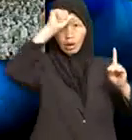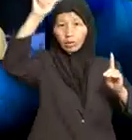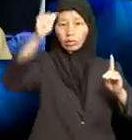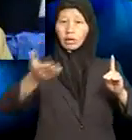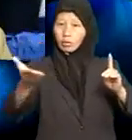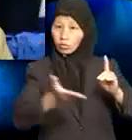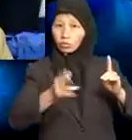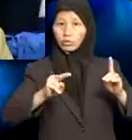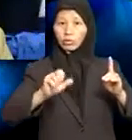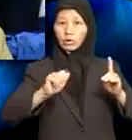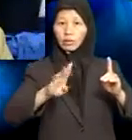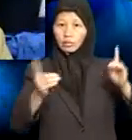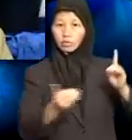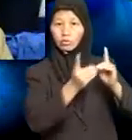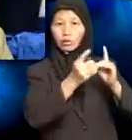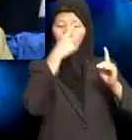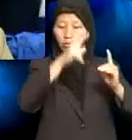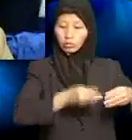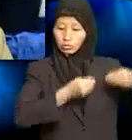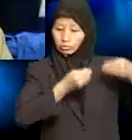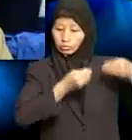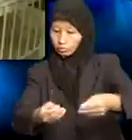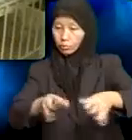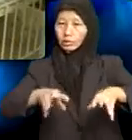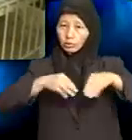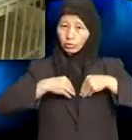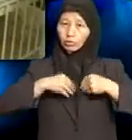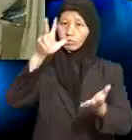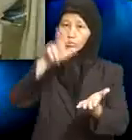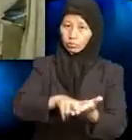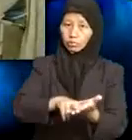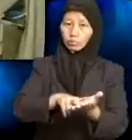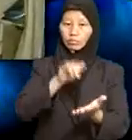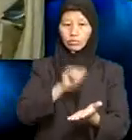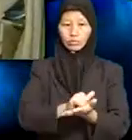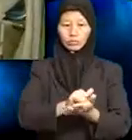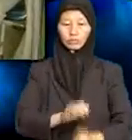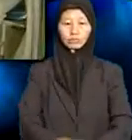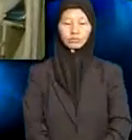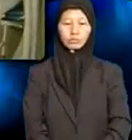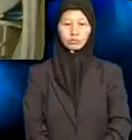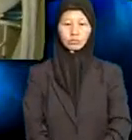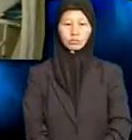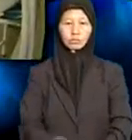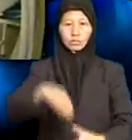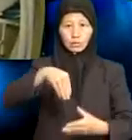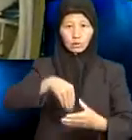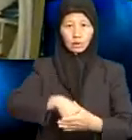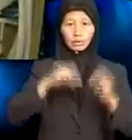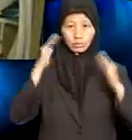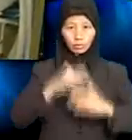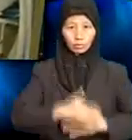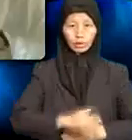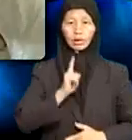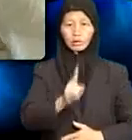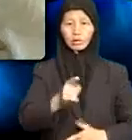taala untuk menerima pentaklifan ibadat tersebut. Dalam hal sembahyang ini, agama Islam menyediakan